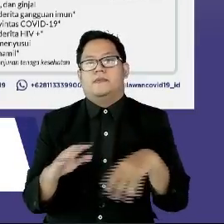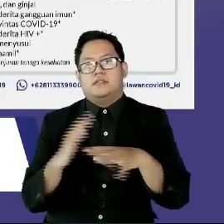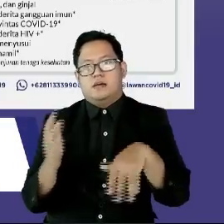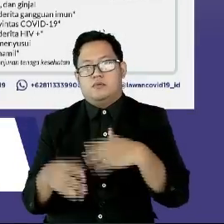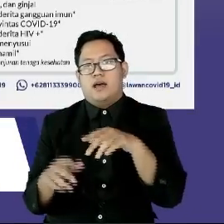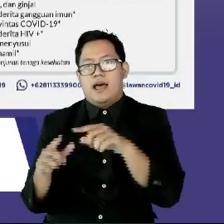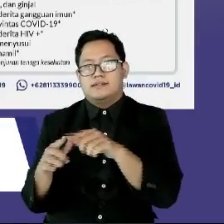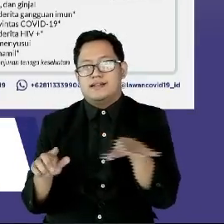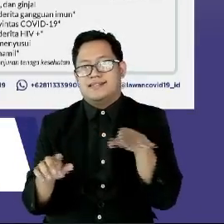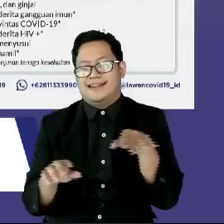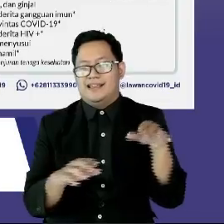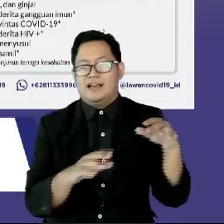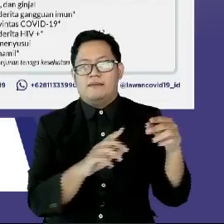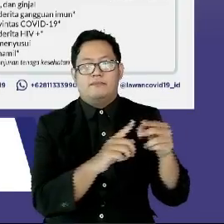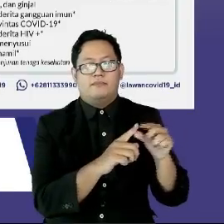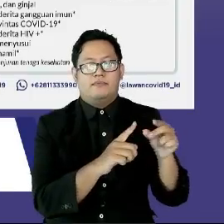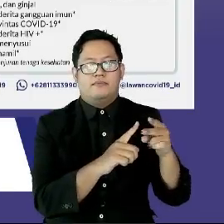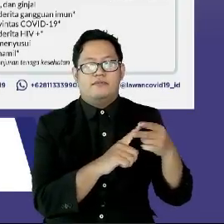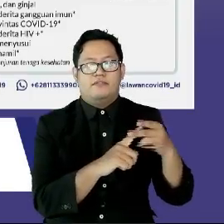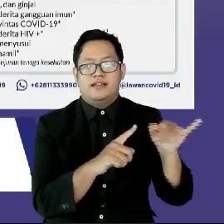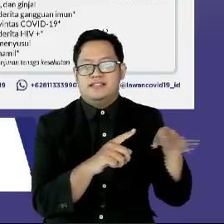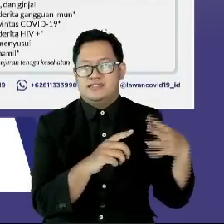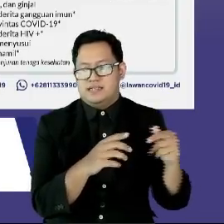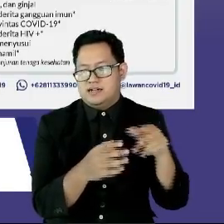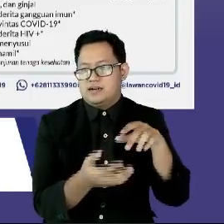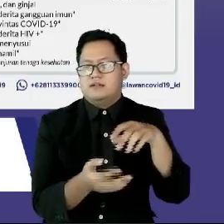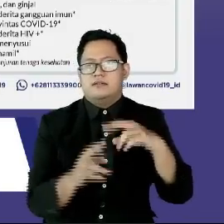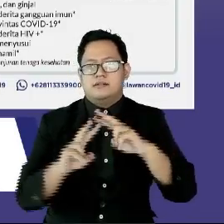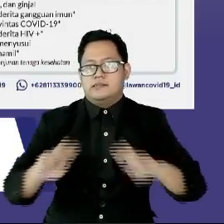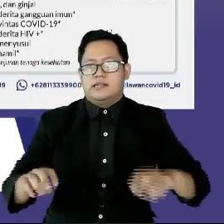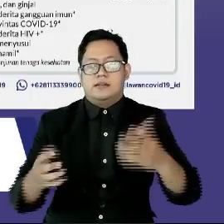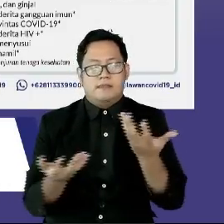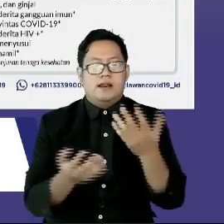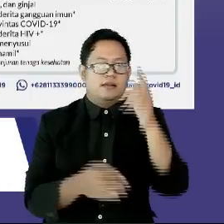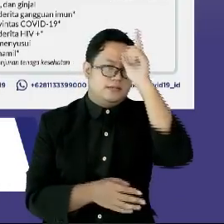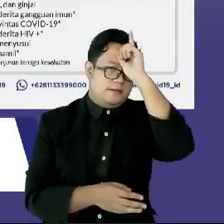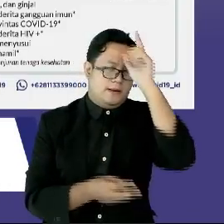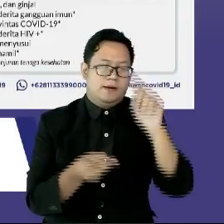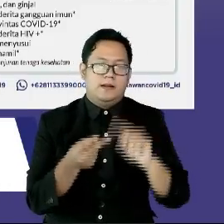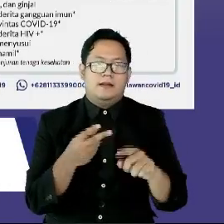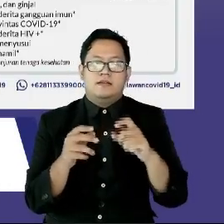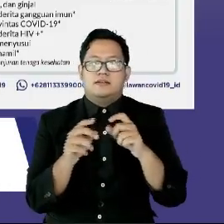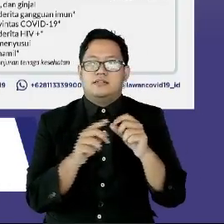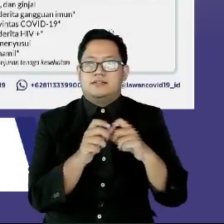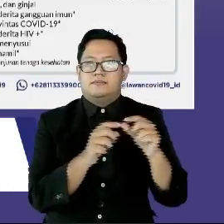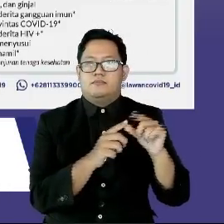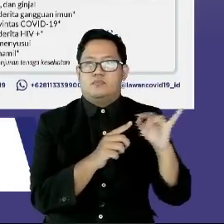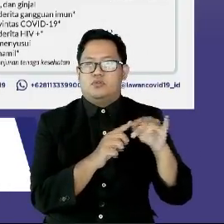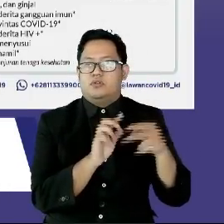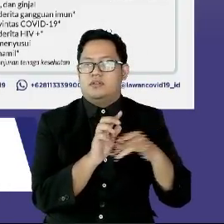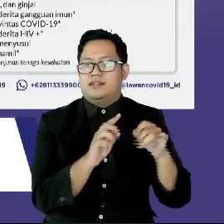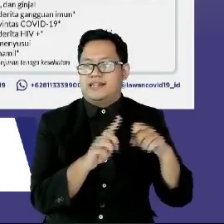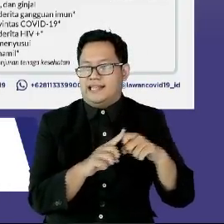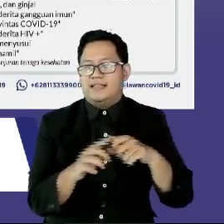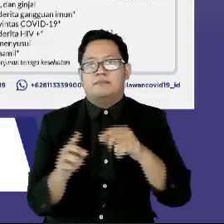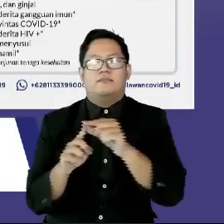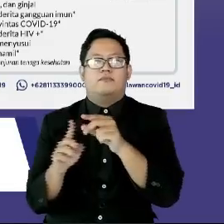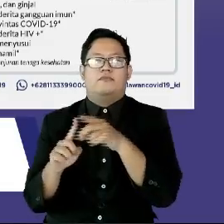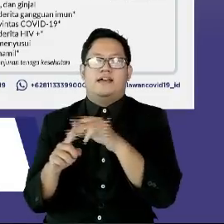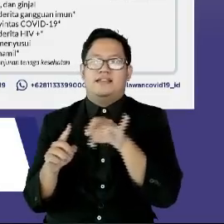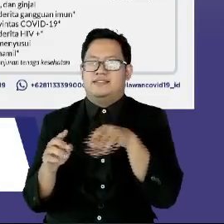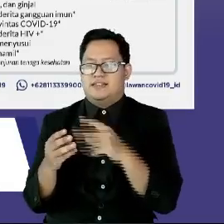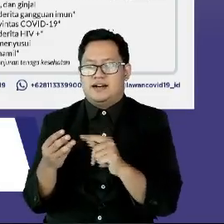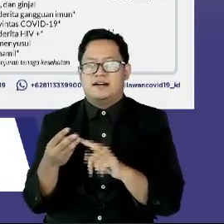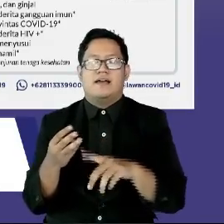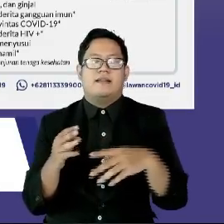antara AstraZeneca dan Pfizer di Jerman, AstraZeneca dan Sputnik di Azerbaijan, Sinovac